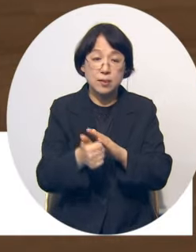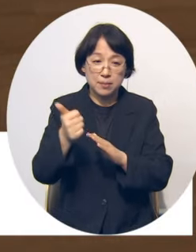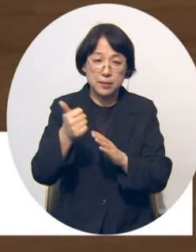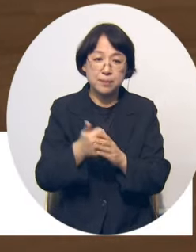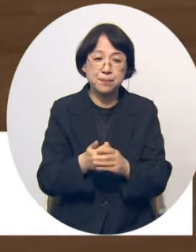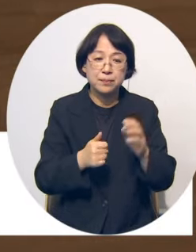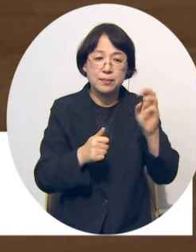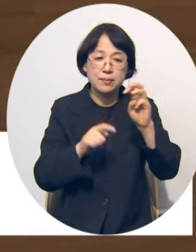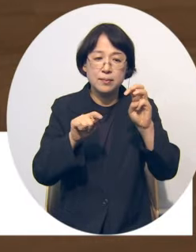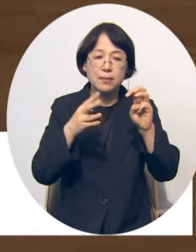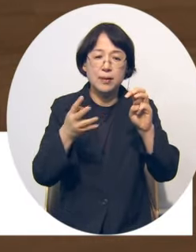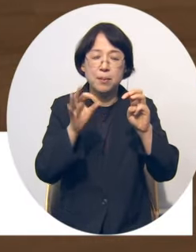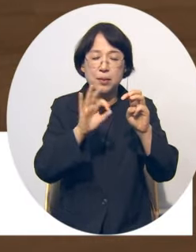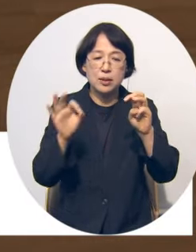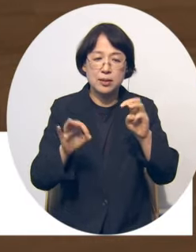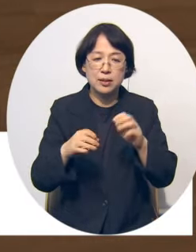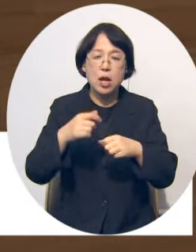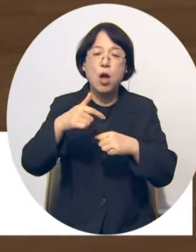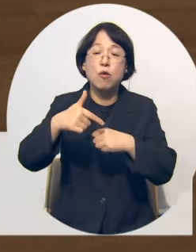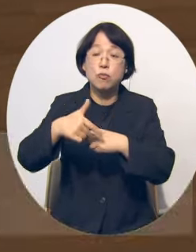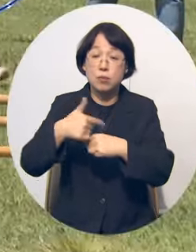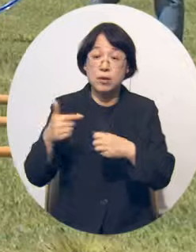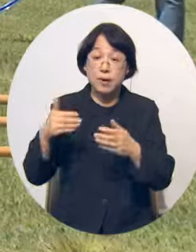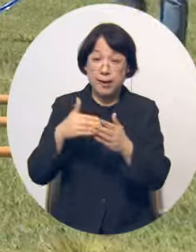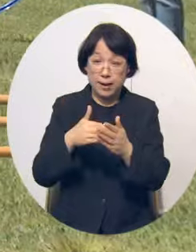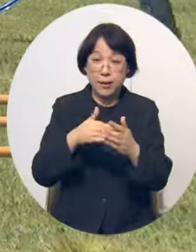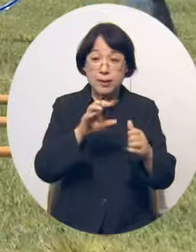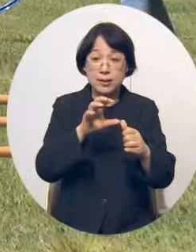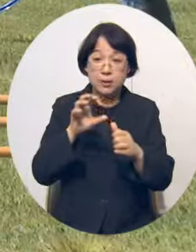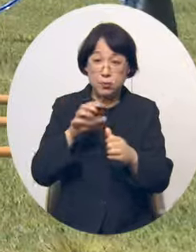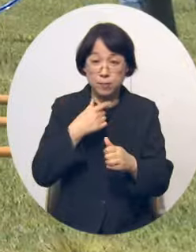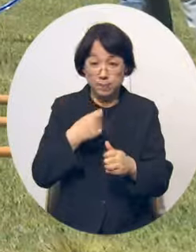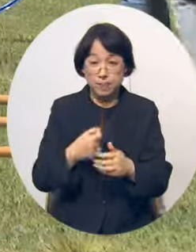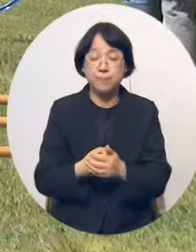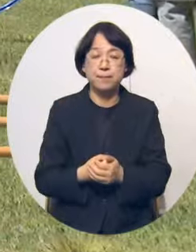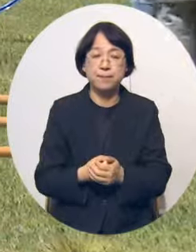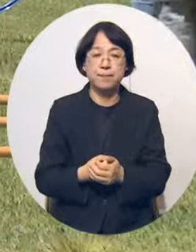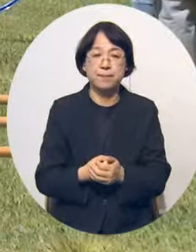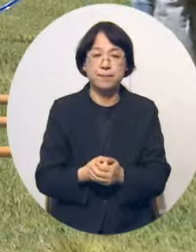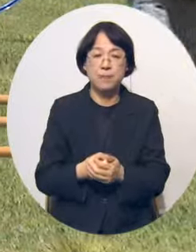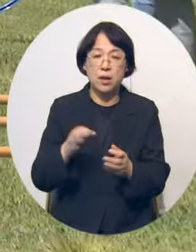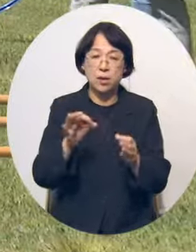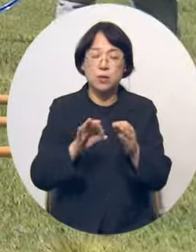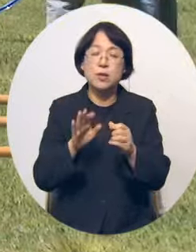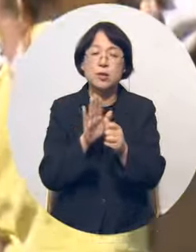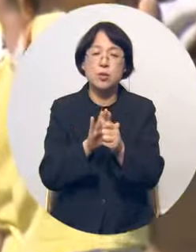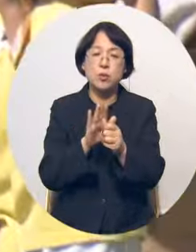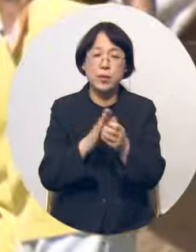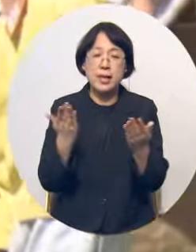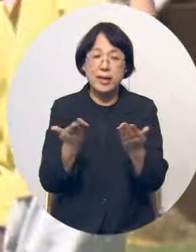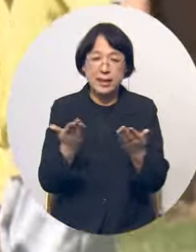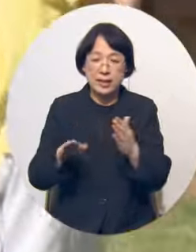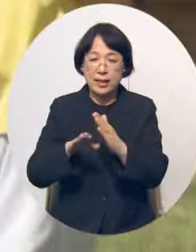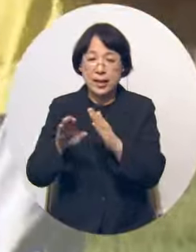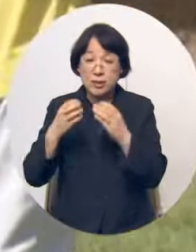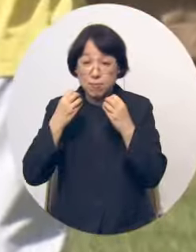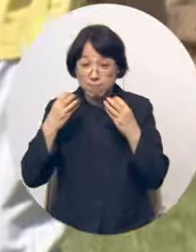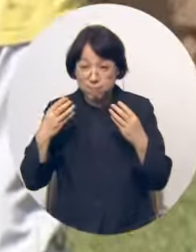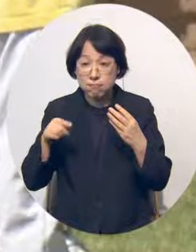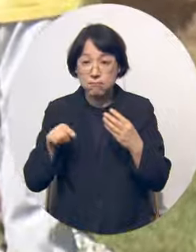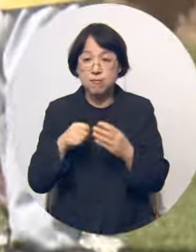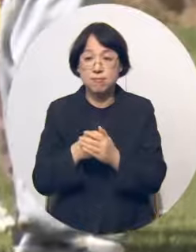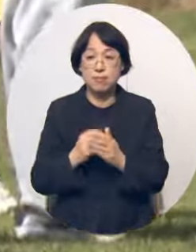30.4%는 6학년까지 이용하길 원했습니다. 저출산 고령사회위원회는 경제적 지원과 일 가정 양립이 결혼